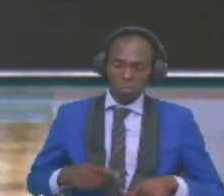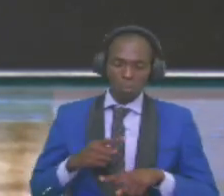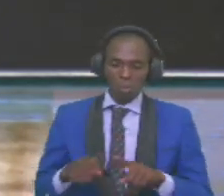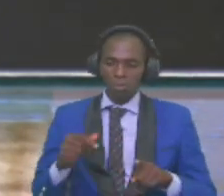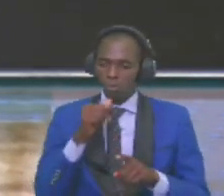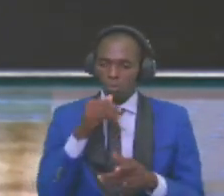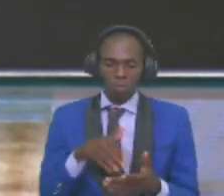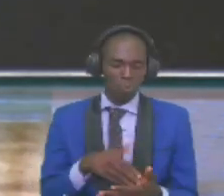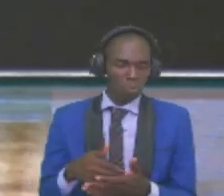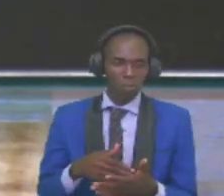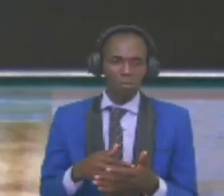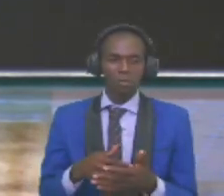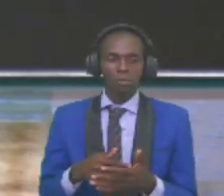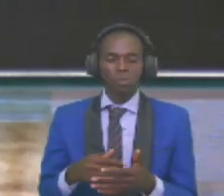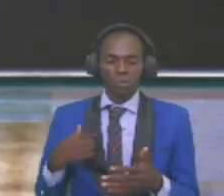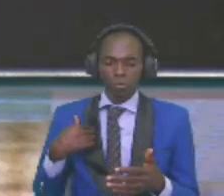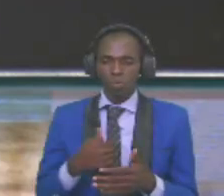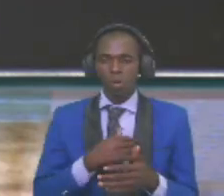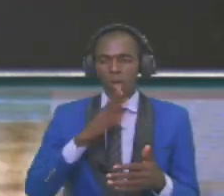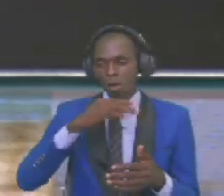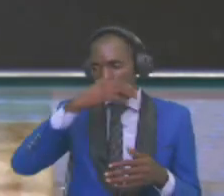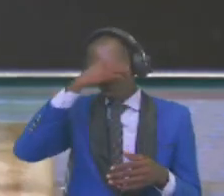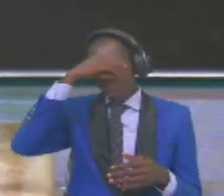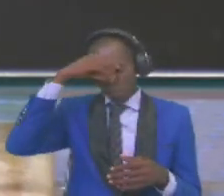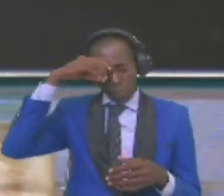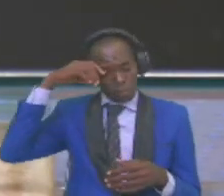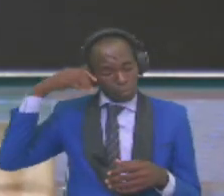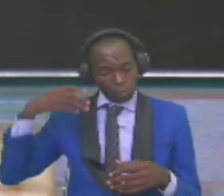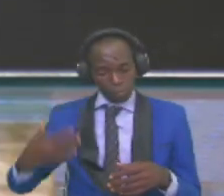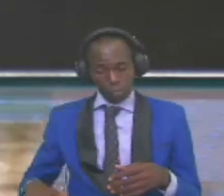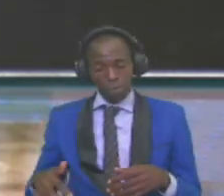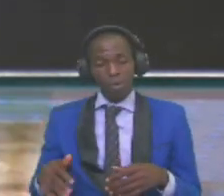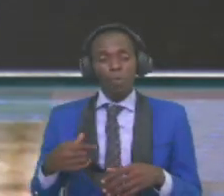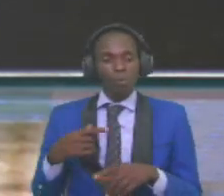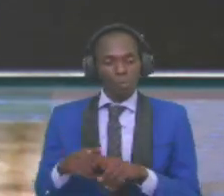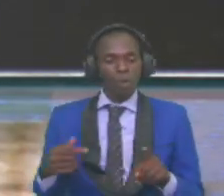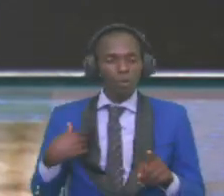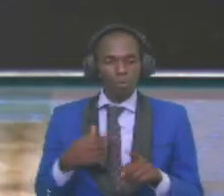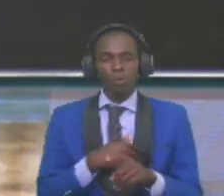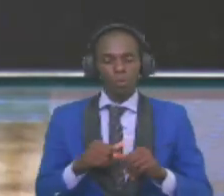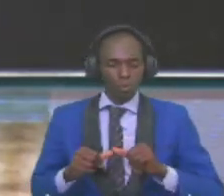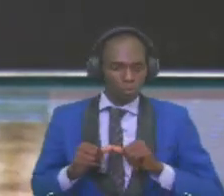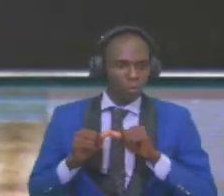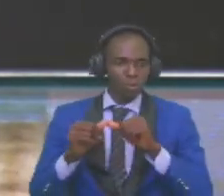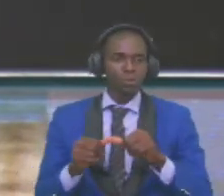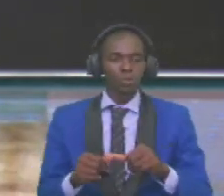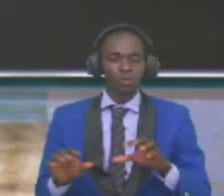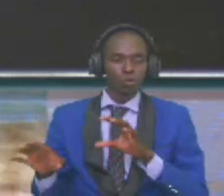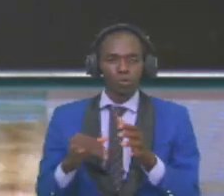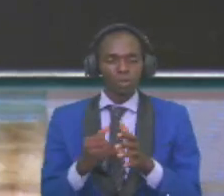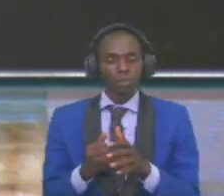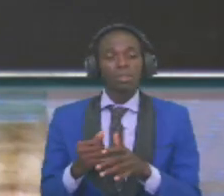on ne prépare courage on le fait en transférant alors on ne perd pas courage à le faire